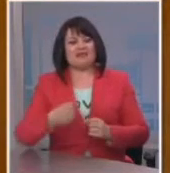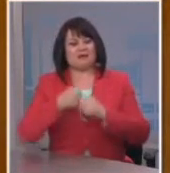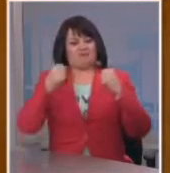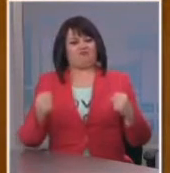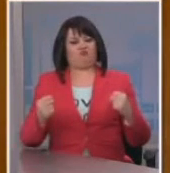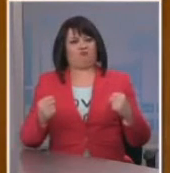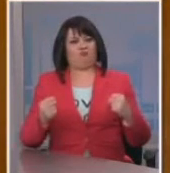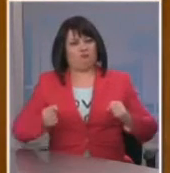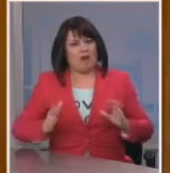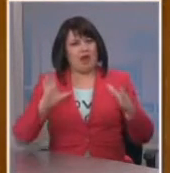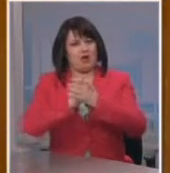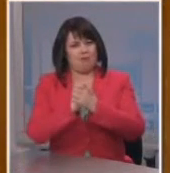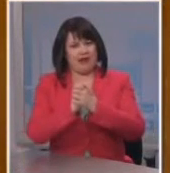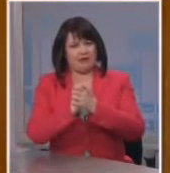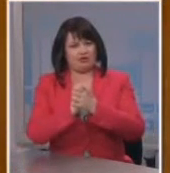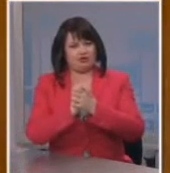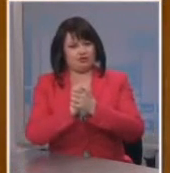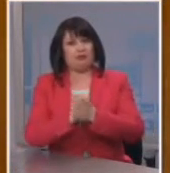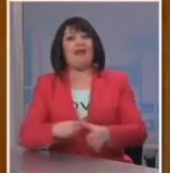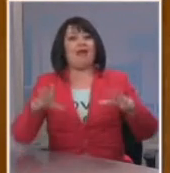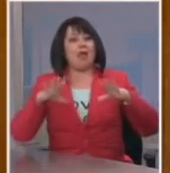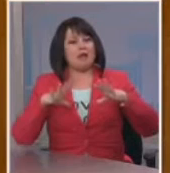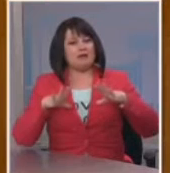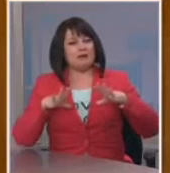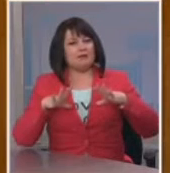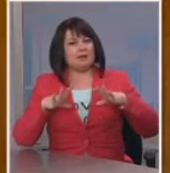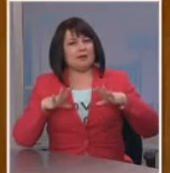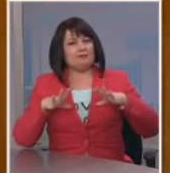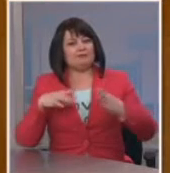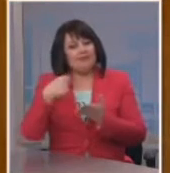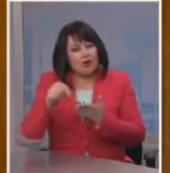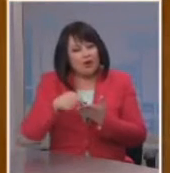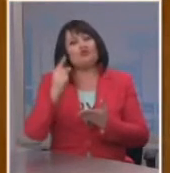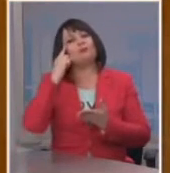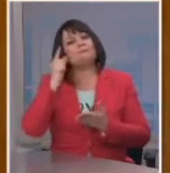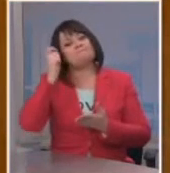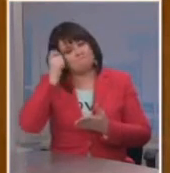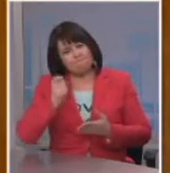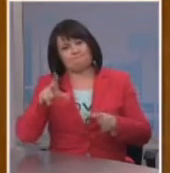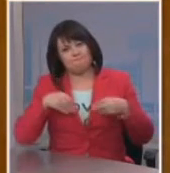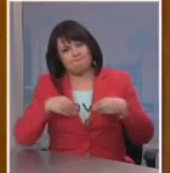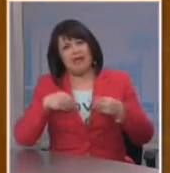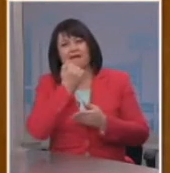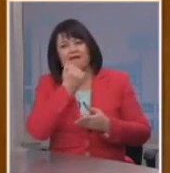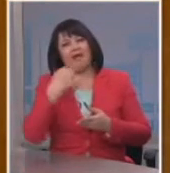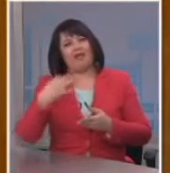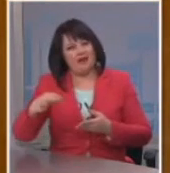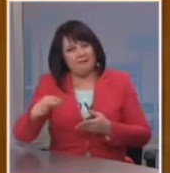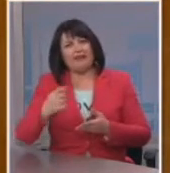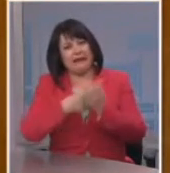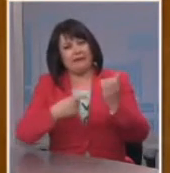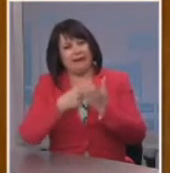όρθιος, ενωμένος, έτοιμος να αναγνωρίσει και να διορθώσει ελλείψεις και αδυναμίες,